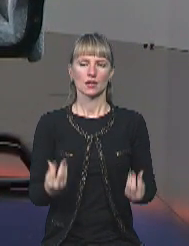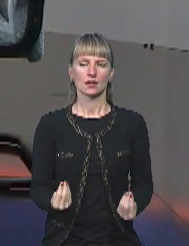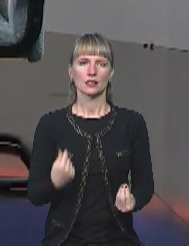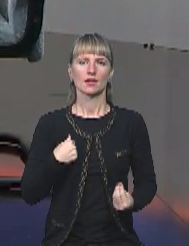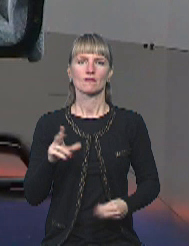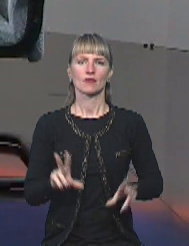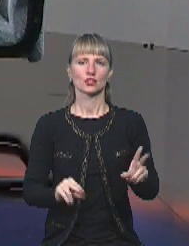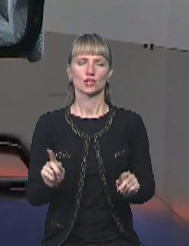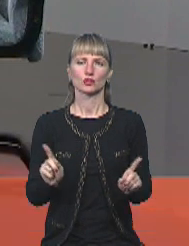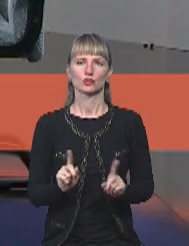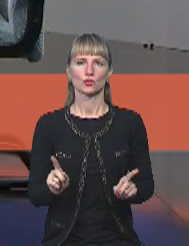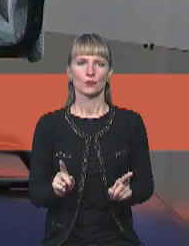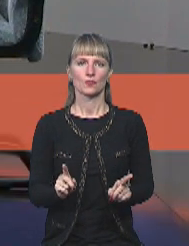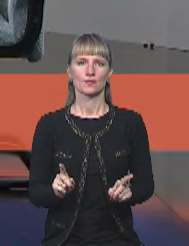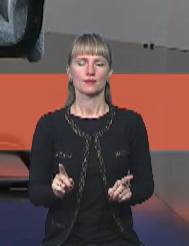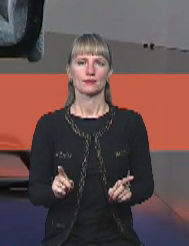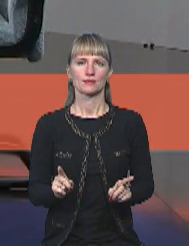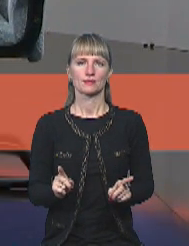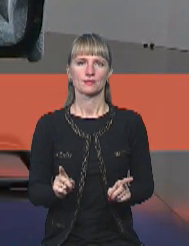я вважаю, що